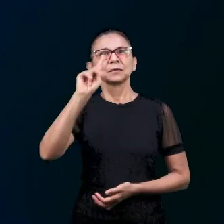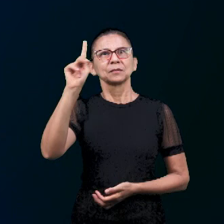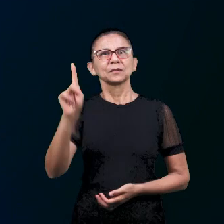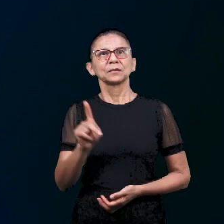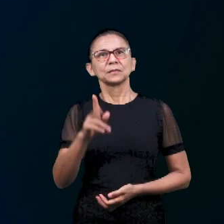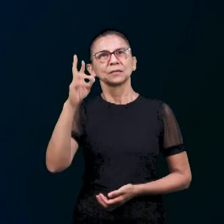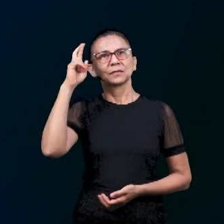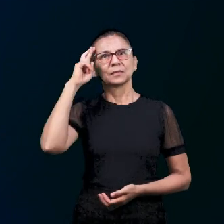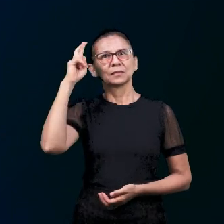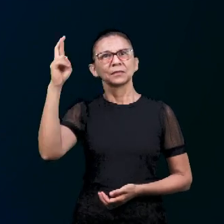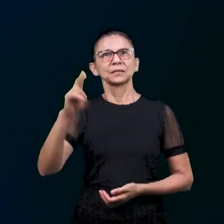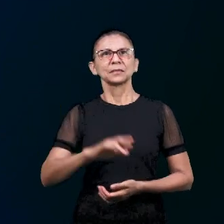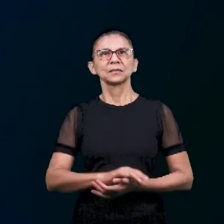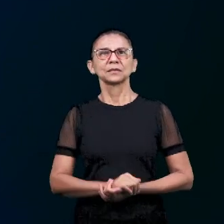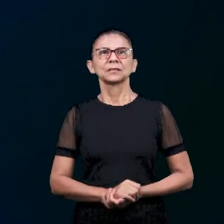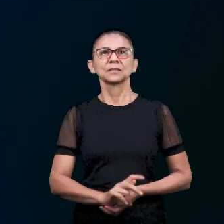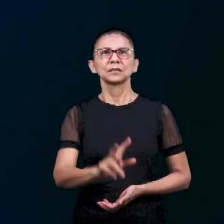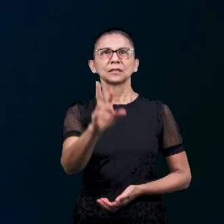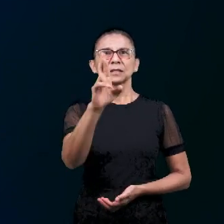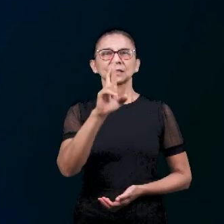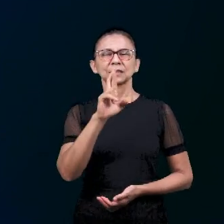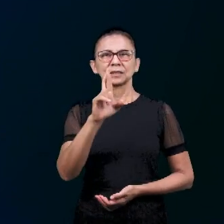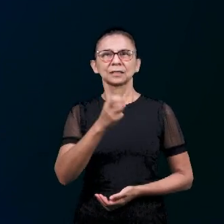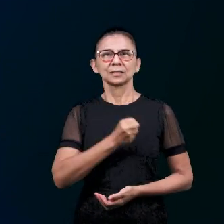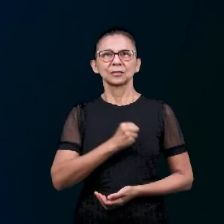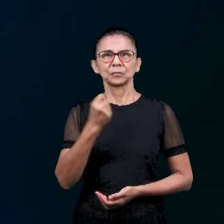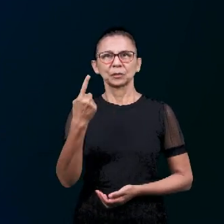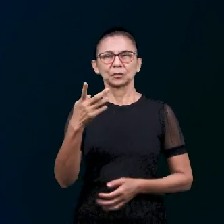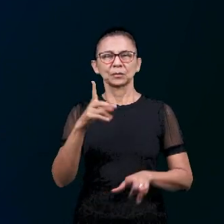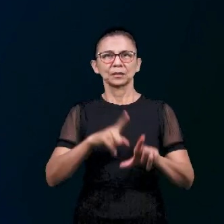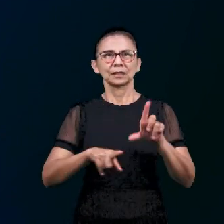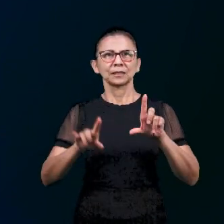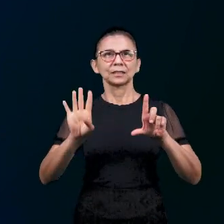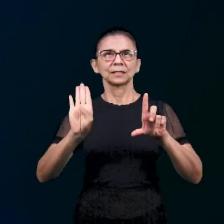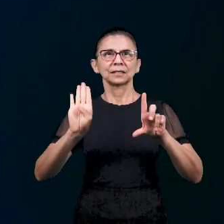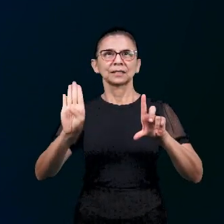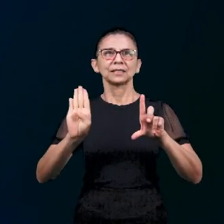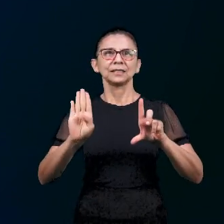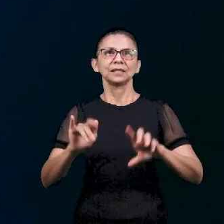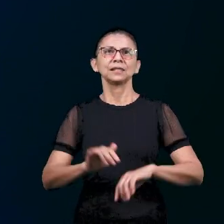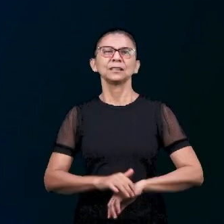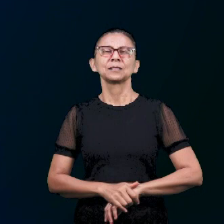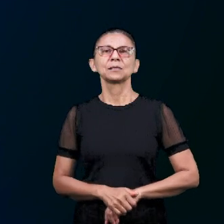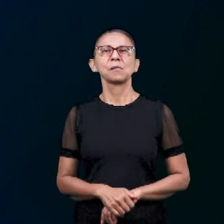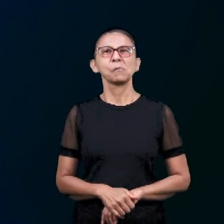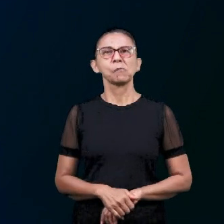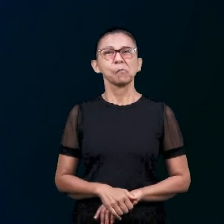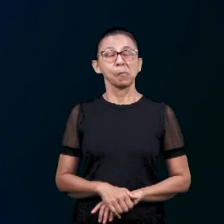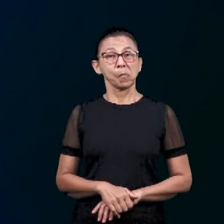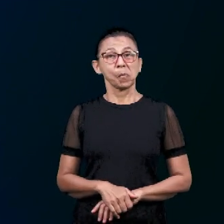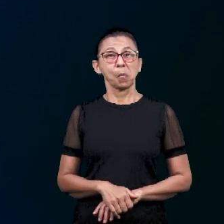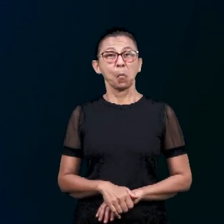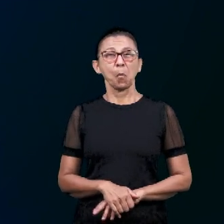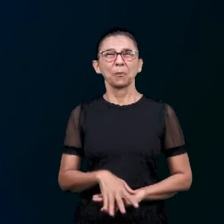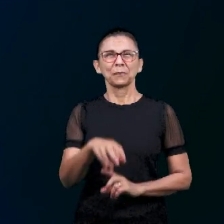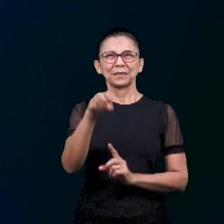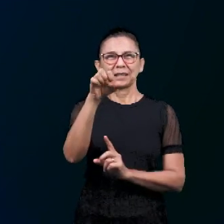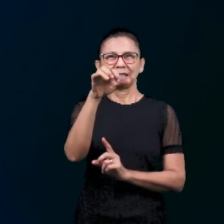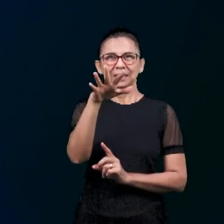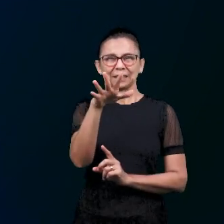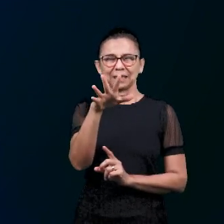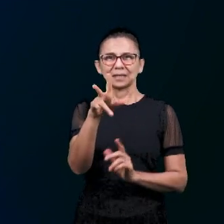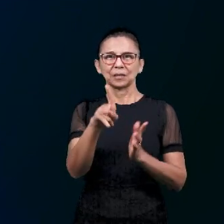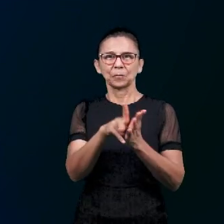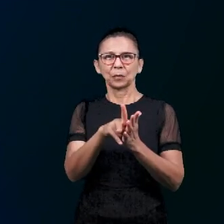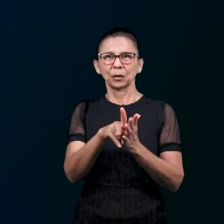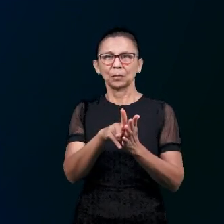répondre à la question numéro 1, lettre B. La grâce, c'est un consentement de Dieu afin que l'homme soit